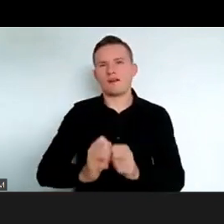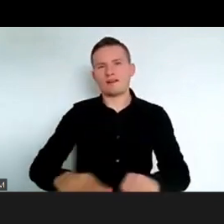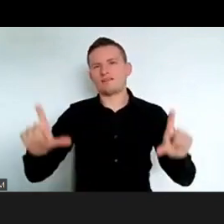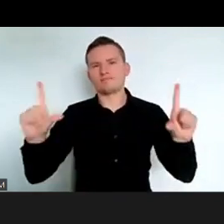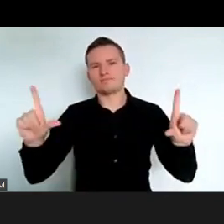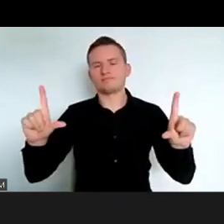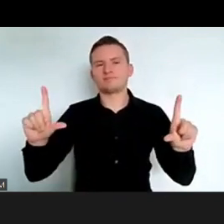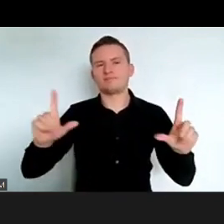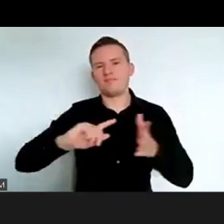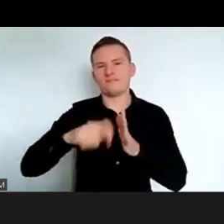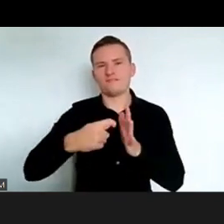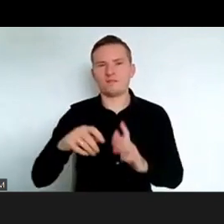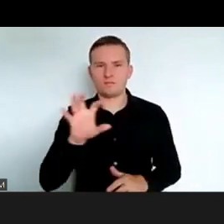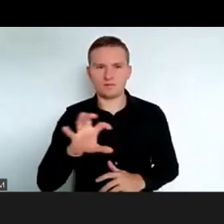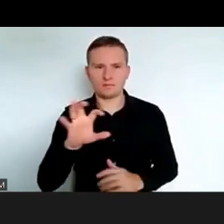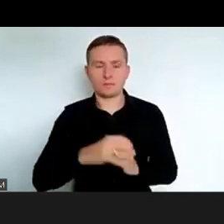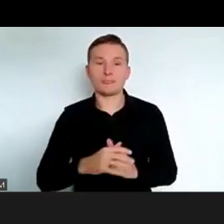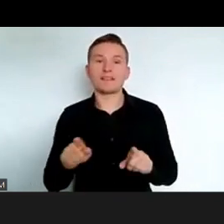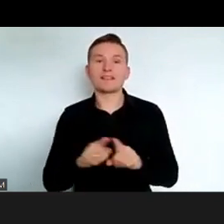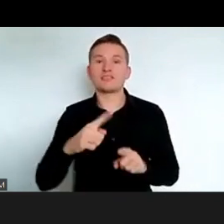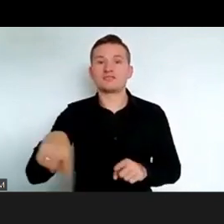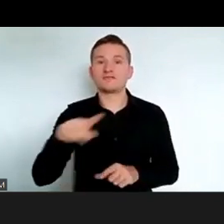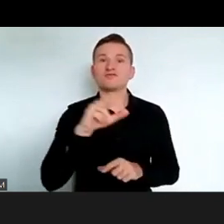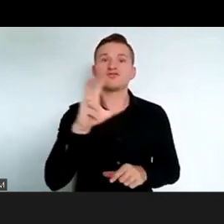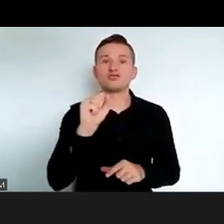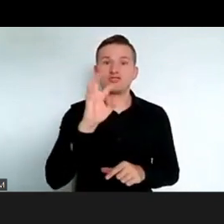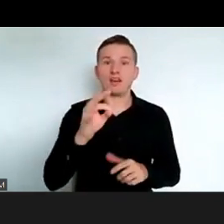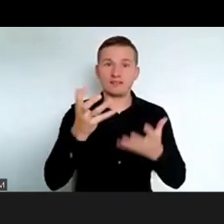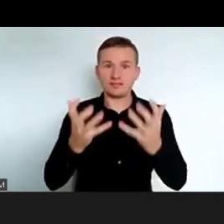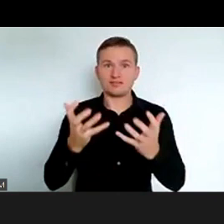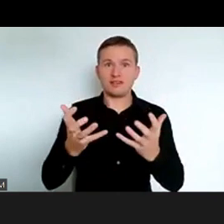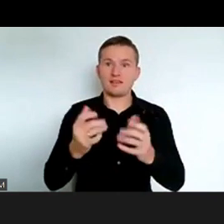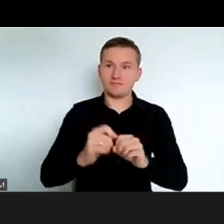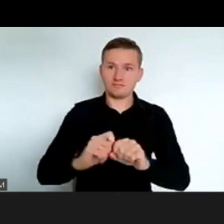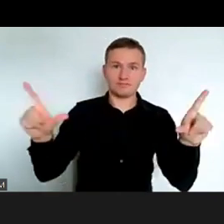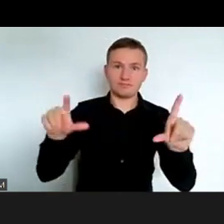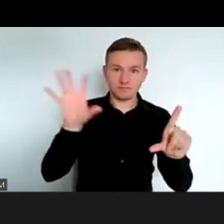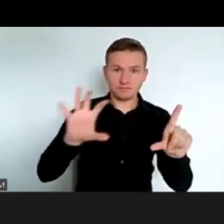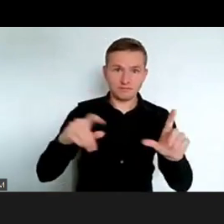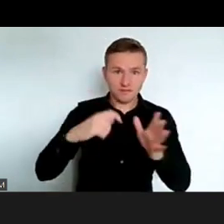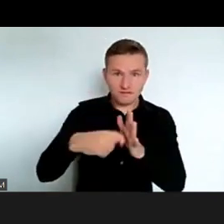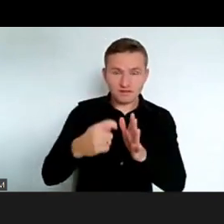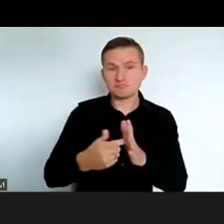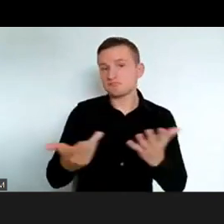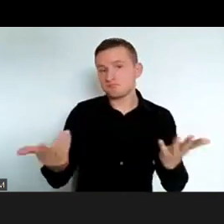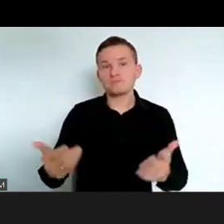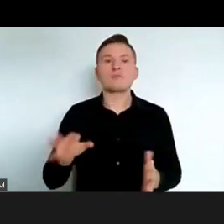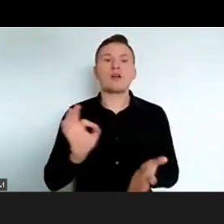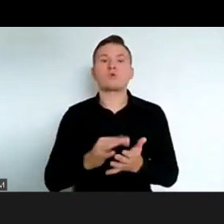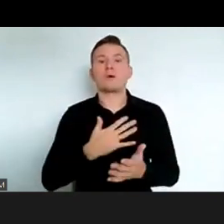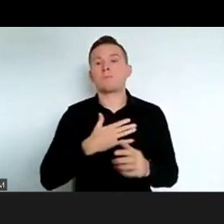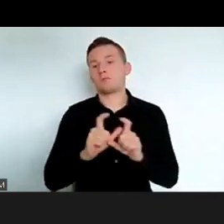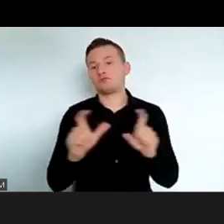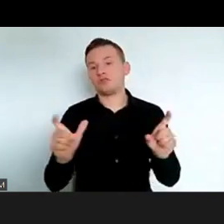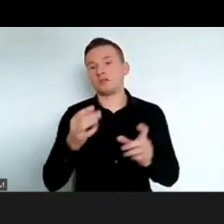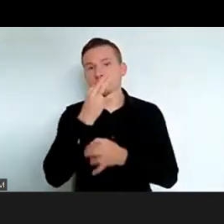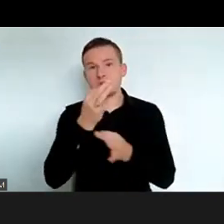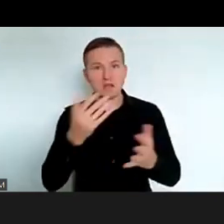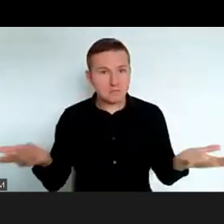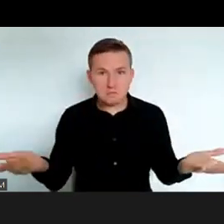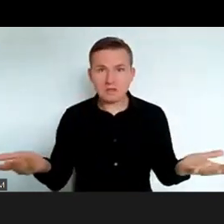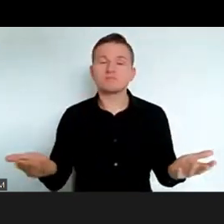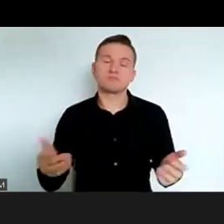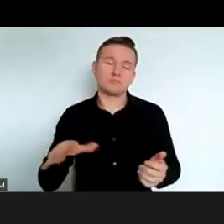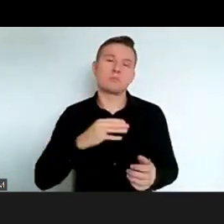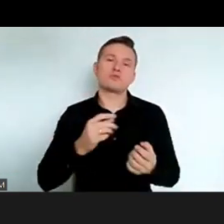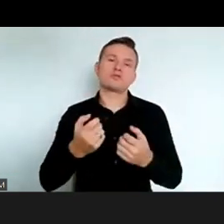Bardziej tutaj też Państwo na czacie prosili o udostępnienie tego filmu, więc skoro mamy czas, nie ma pytań, możemy, myślę, do tego